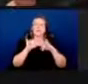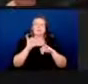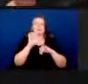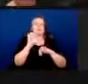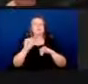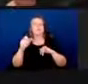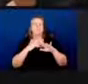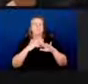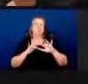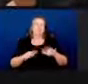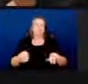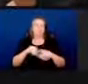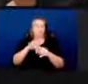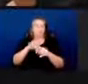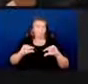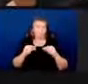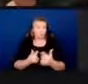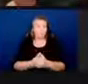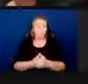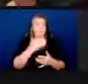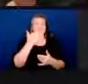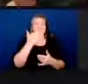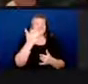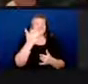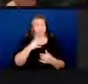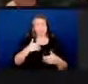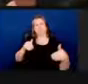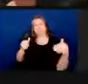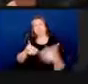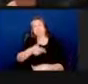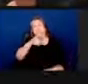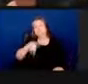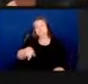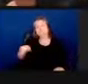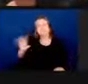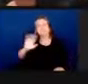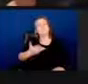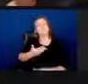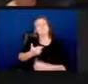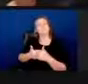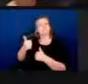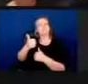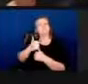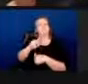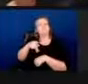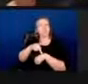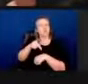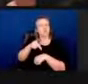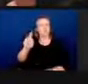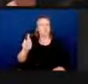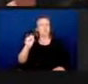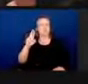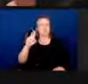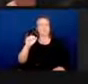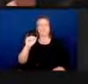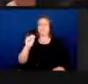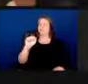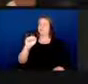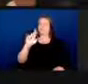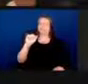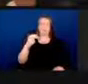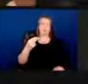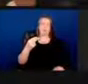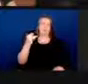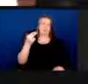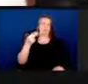جمع كل الأشخاص الذين لديهم اهتمامات مماثلة في مجموعة أخرى. في هذا الوقت أريد أن أقدم لكم دكتور سارة هيتشينج،